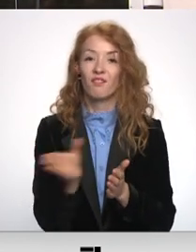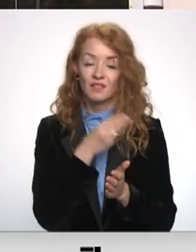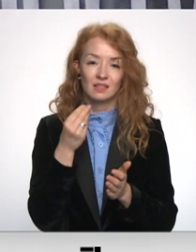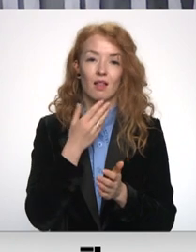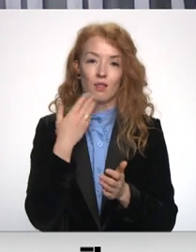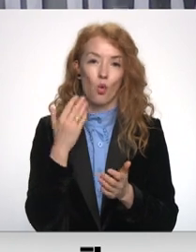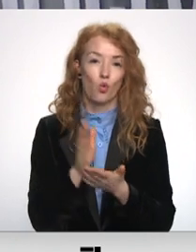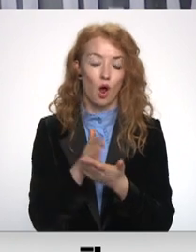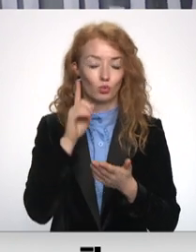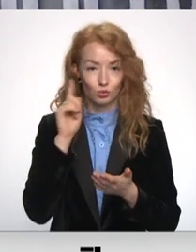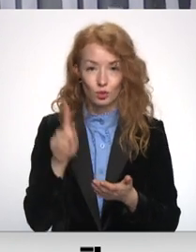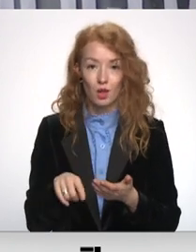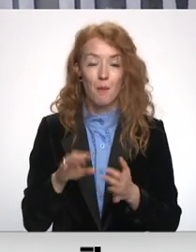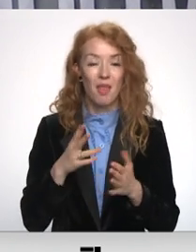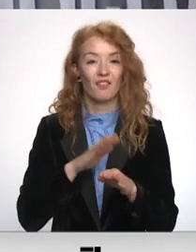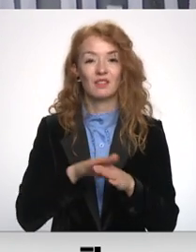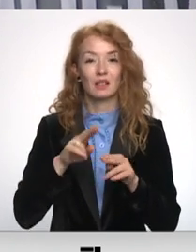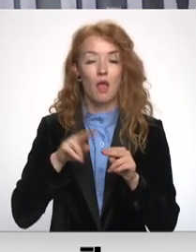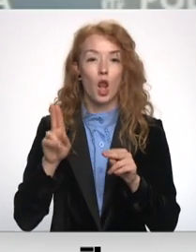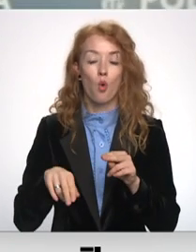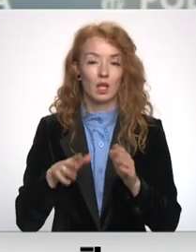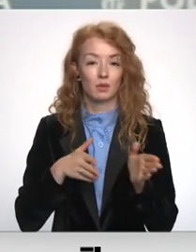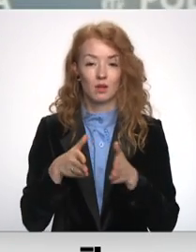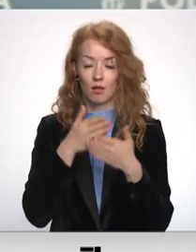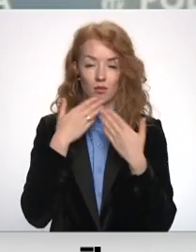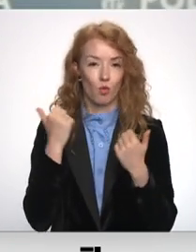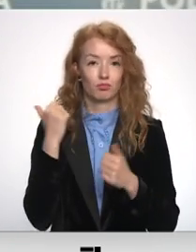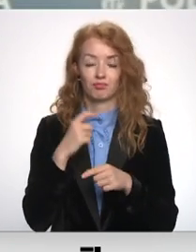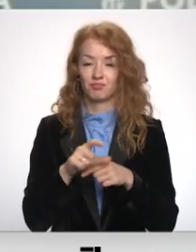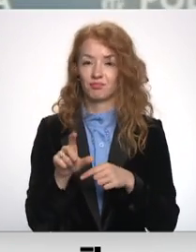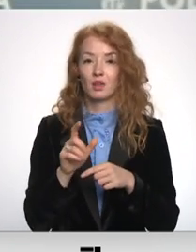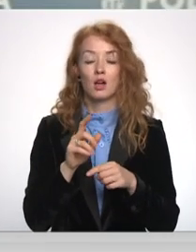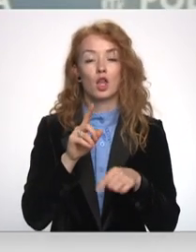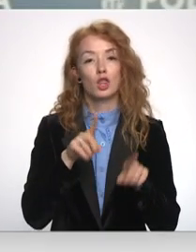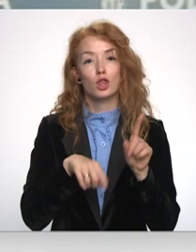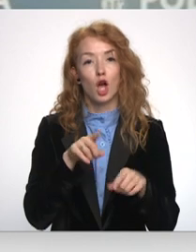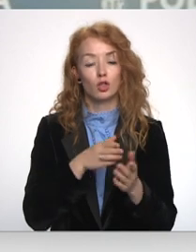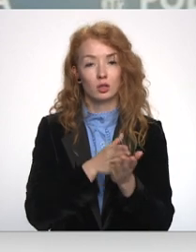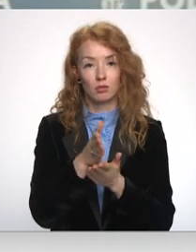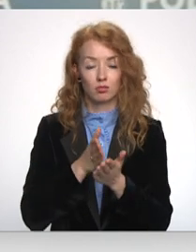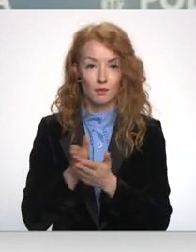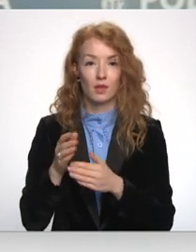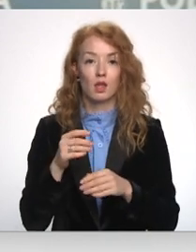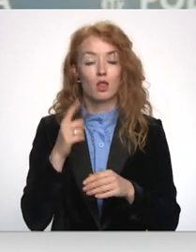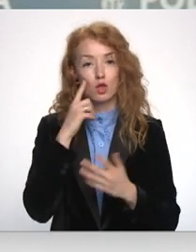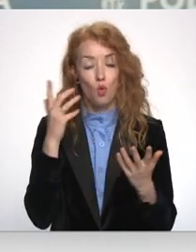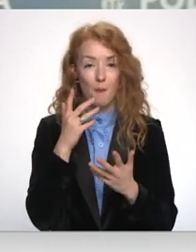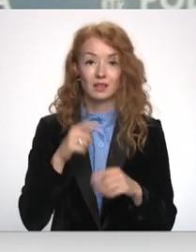novērsts. Tomēr par visatļautības ceļu policijā nepiekrīt. Noteikti, ka atsevišķie kategorijai tāda sajūta un domas